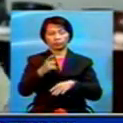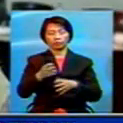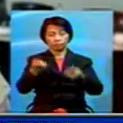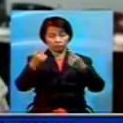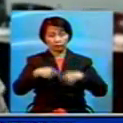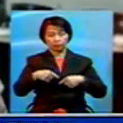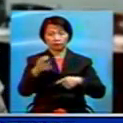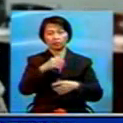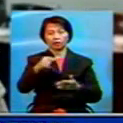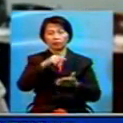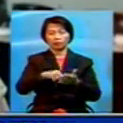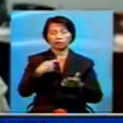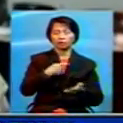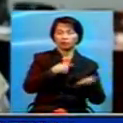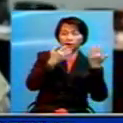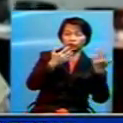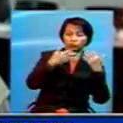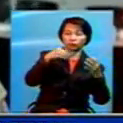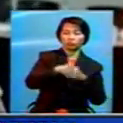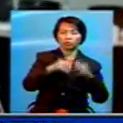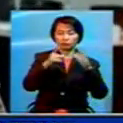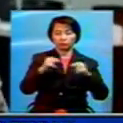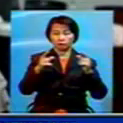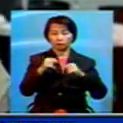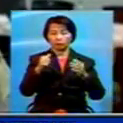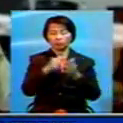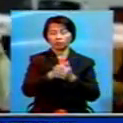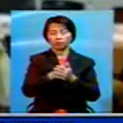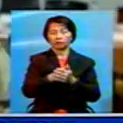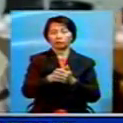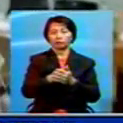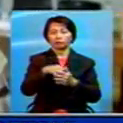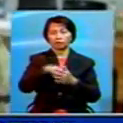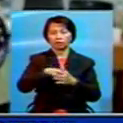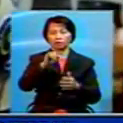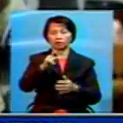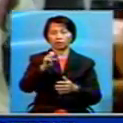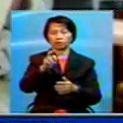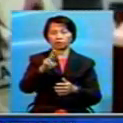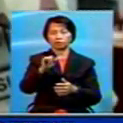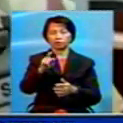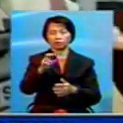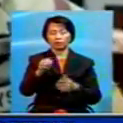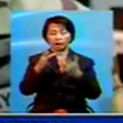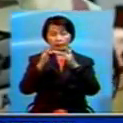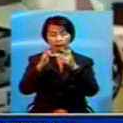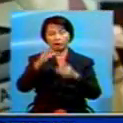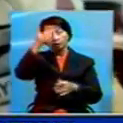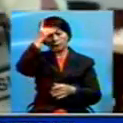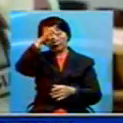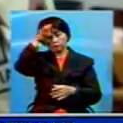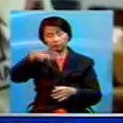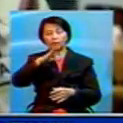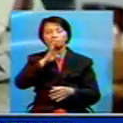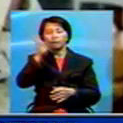dan ini yang ditunggu di dalam Twitter di dalam Instagram yang ber berhormat Datuk Seri mengatakan akan